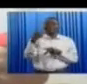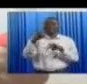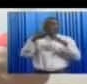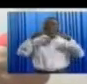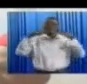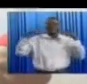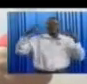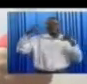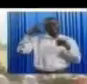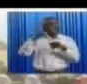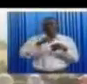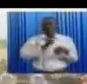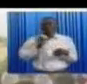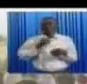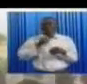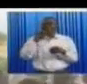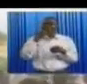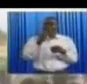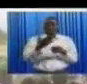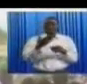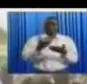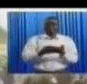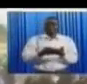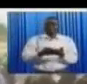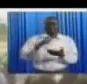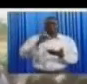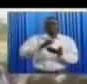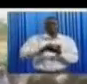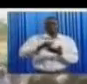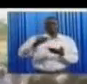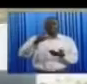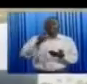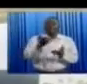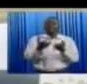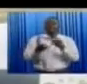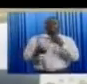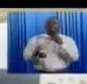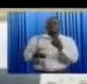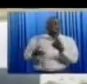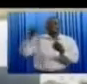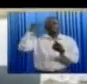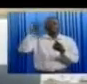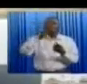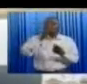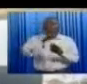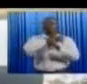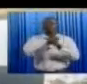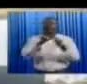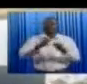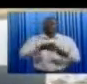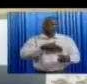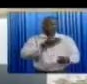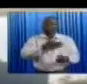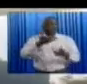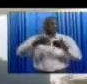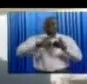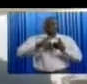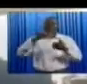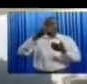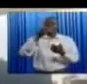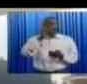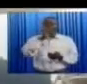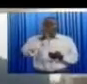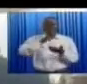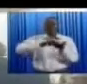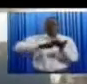Donc c'est vraiment, ça veut dire qu'elles sont très contentes d'avoir l'eau potable,